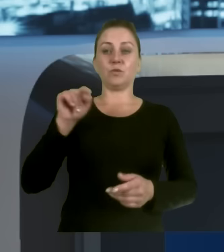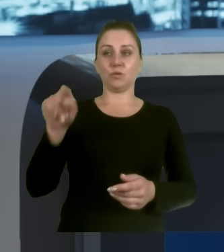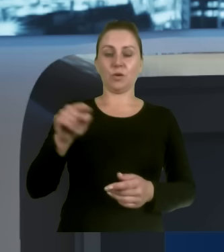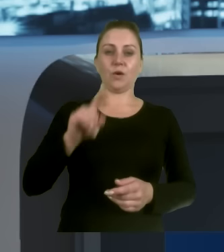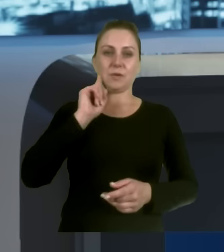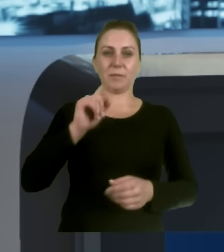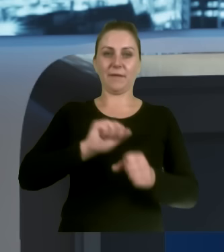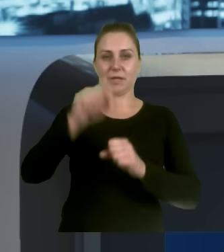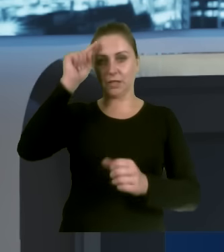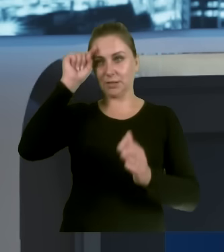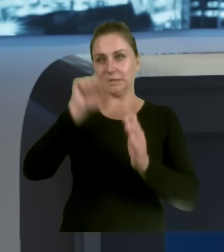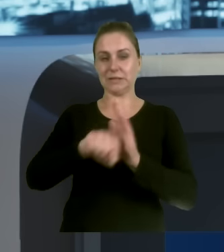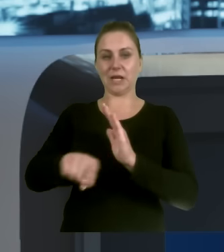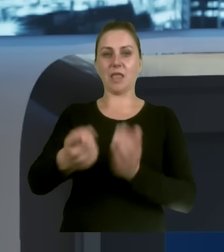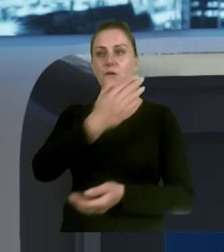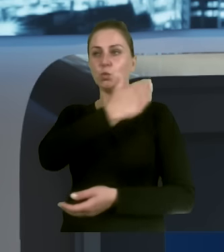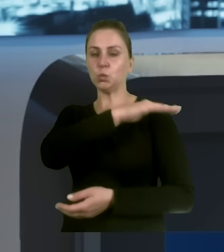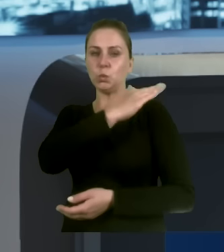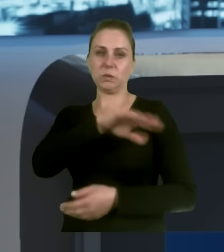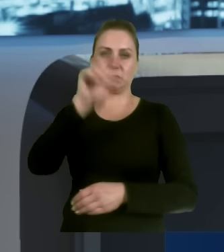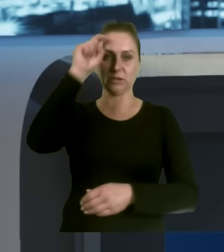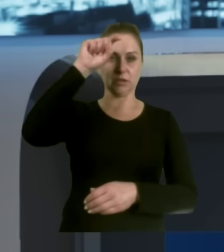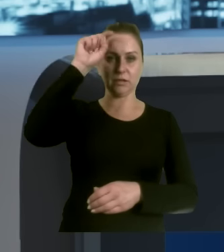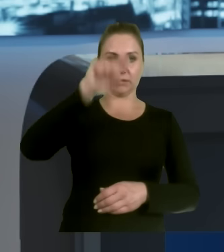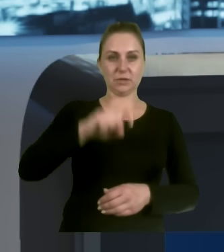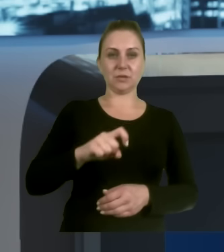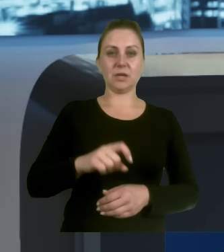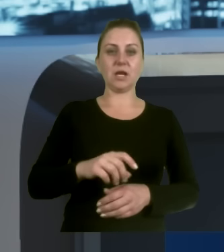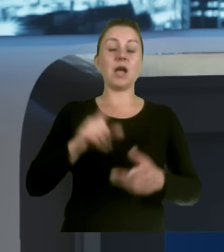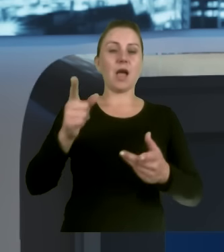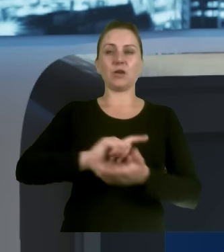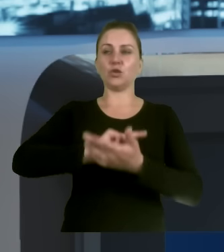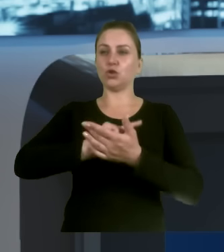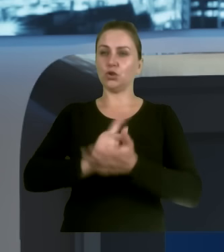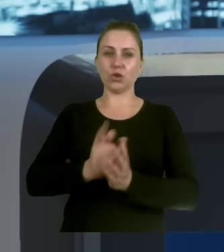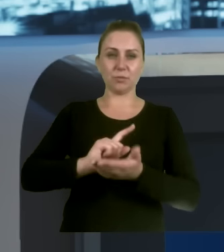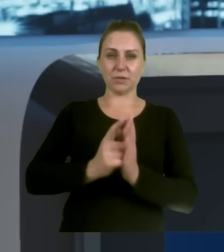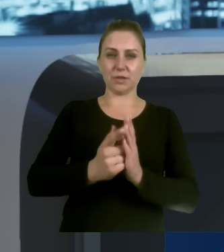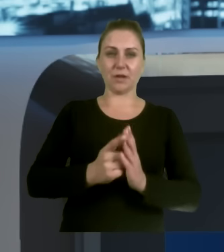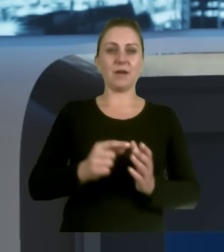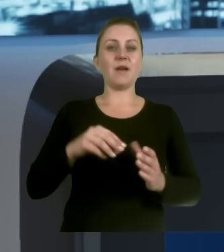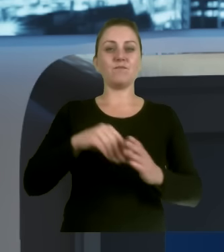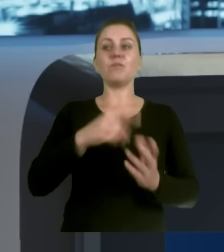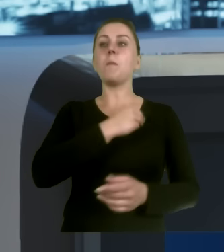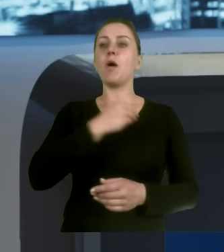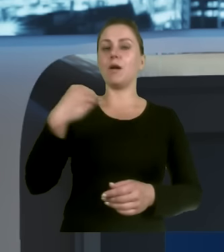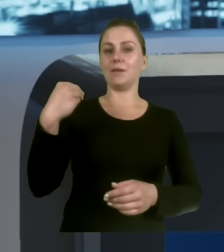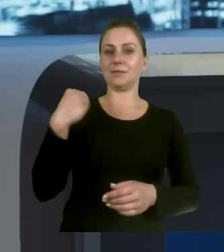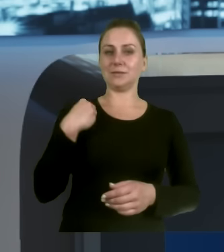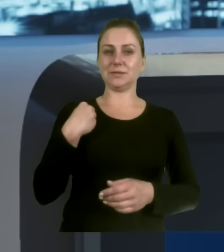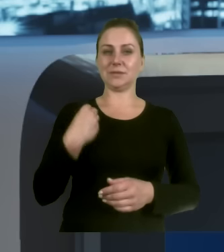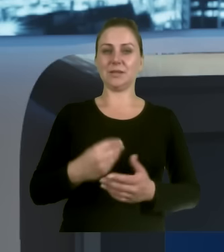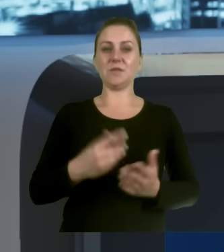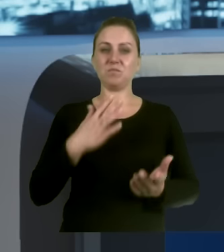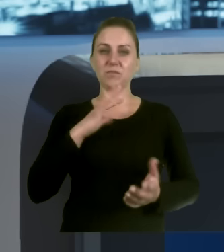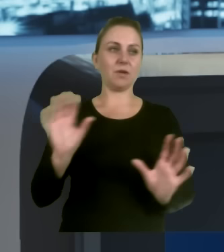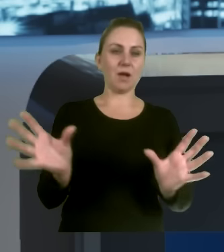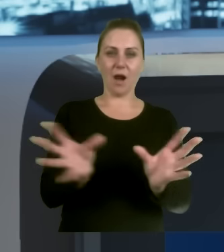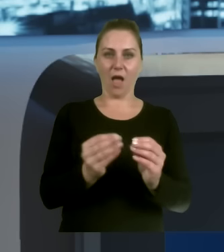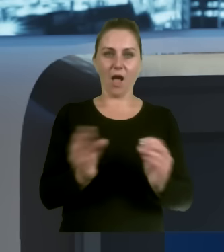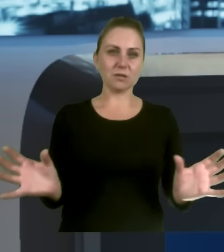zdrajca i sługus Niemców. I im szybciej Polacy się jak gdyby zbiorą w sobie